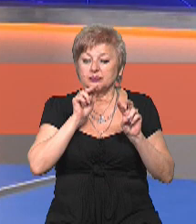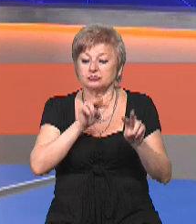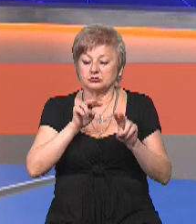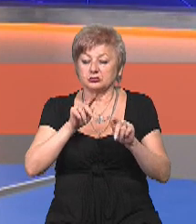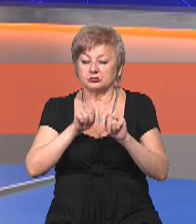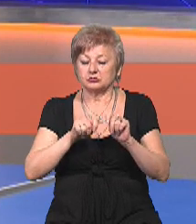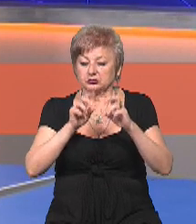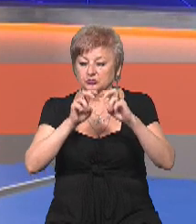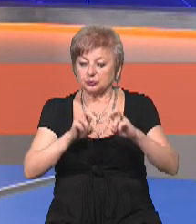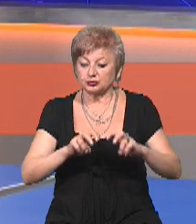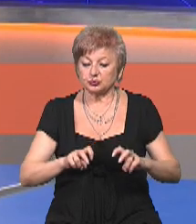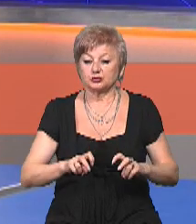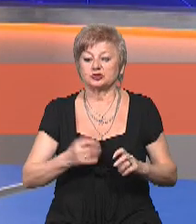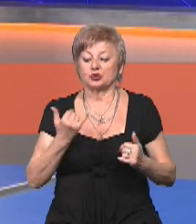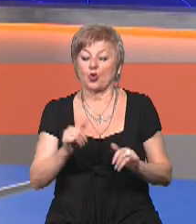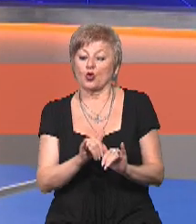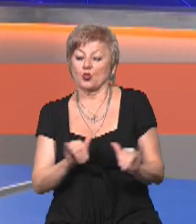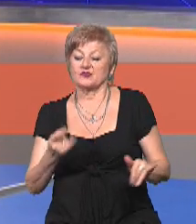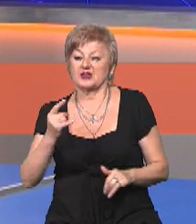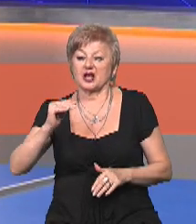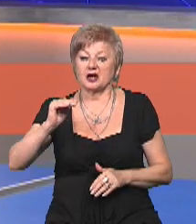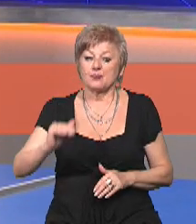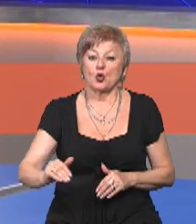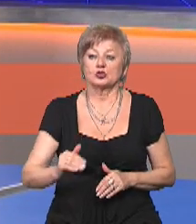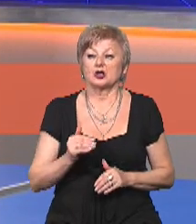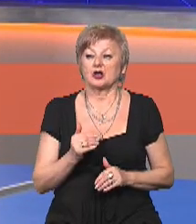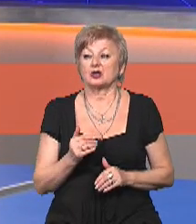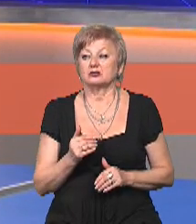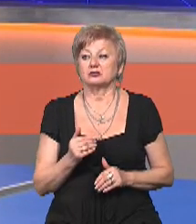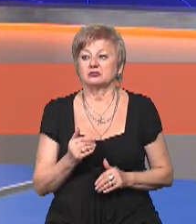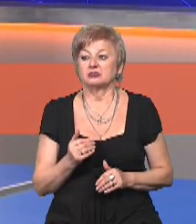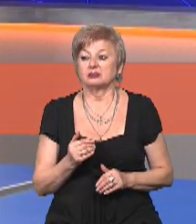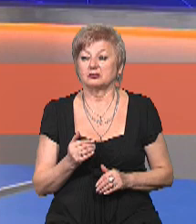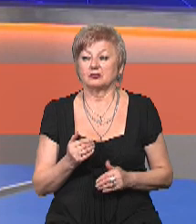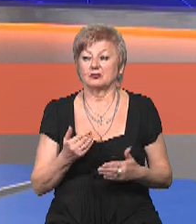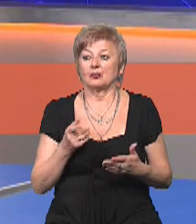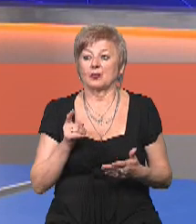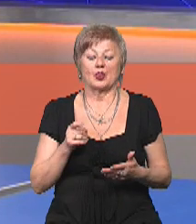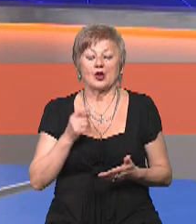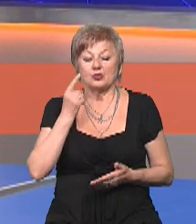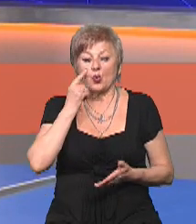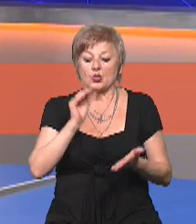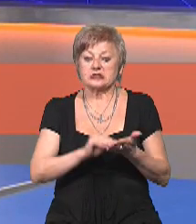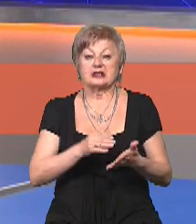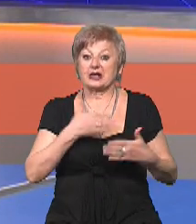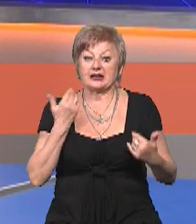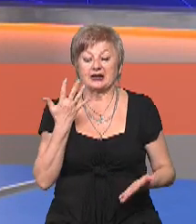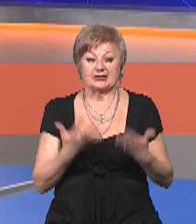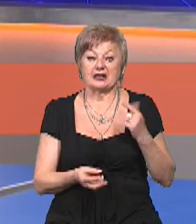поступ кожної дитини, її розвиток, і немає оцінки в балах. Якщо в третьому